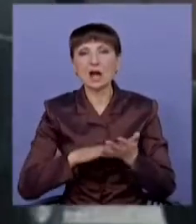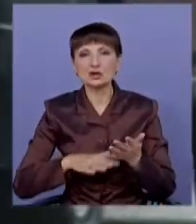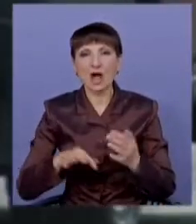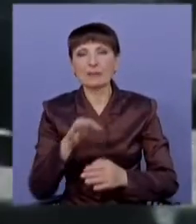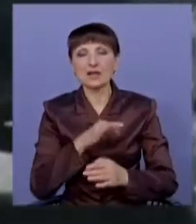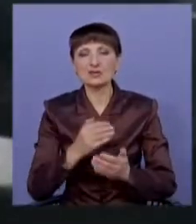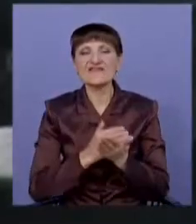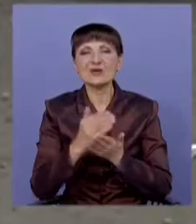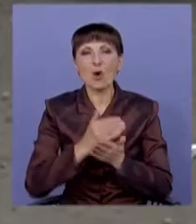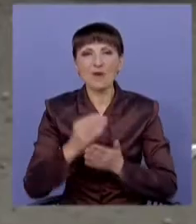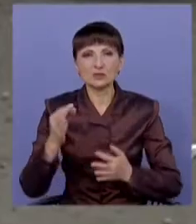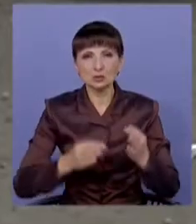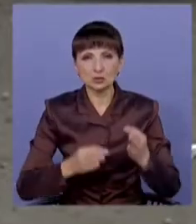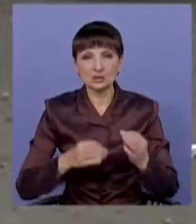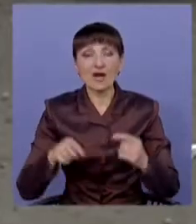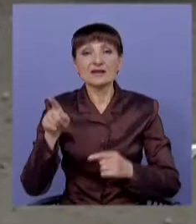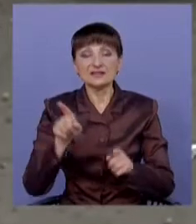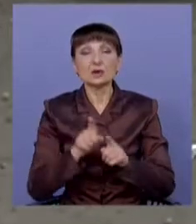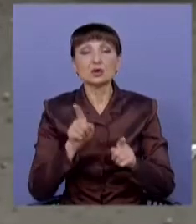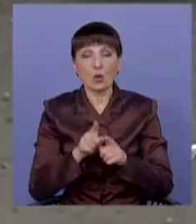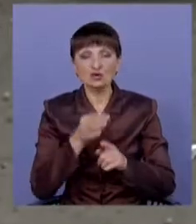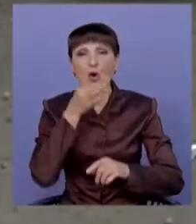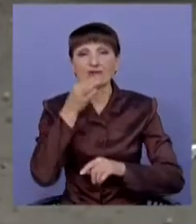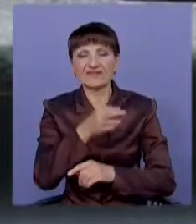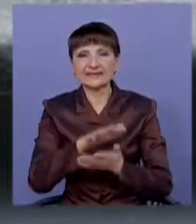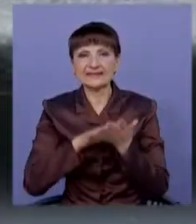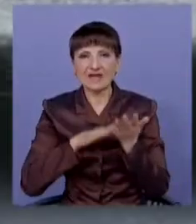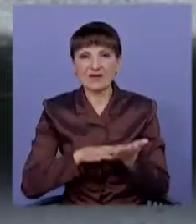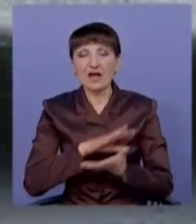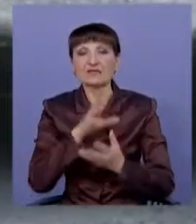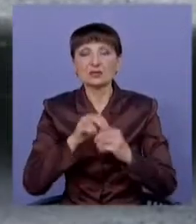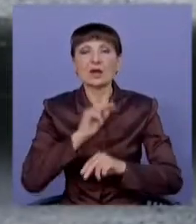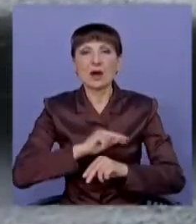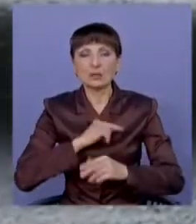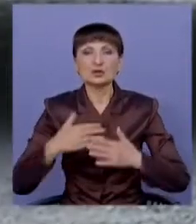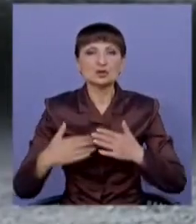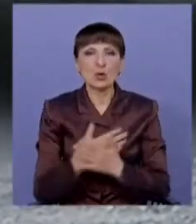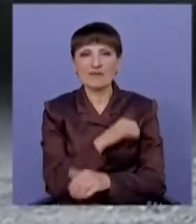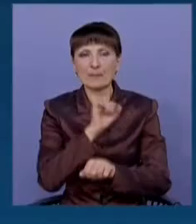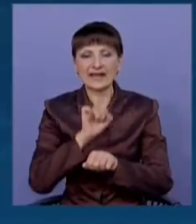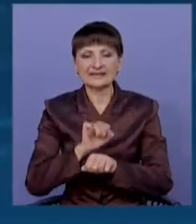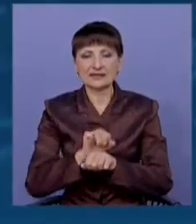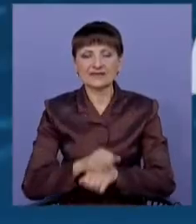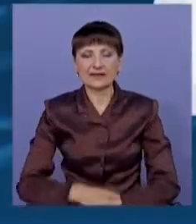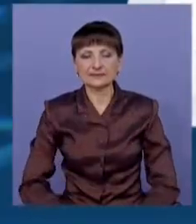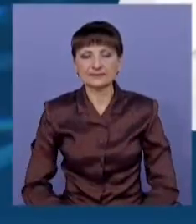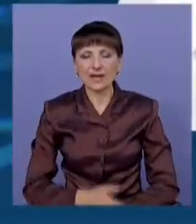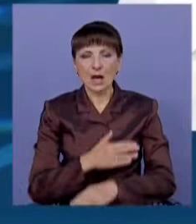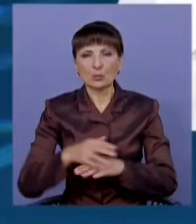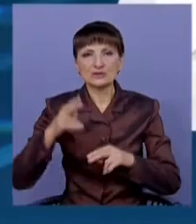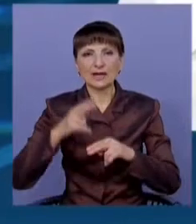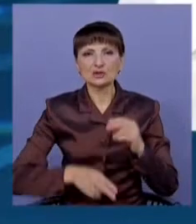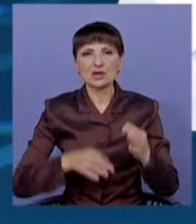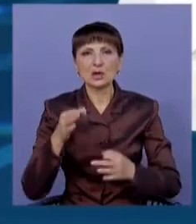и верховные суды. Те, в свою очередь, подали ответные иски. В итоге работы снова пришлось приостановить. После окончания